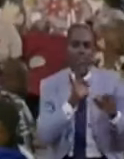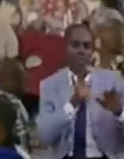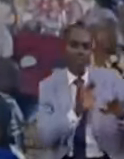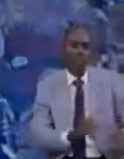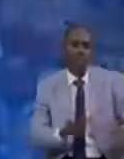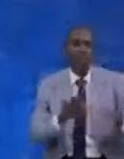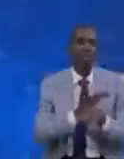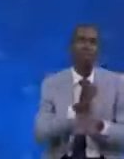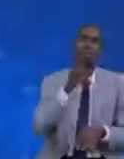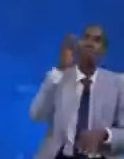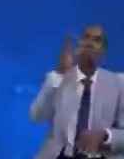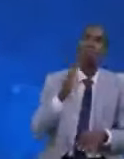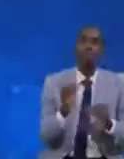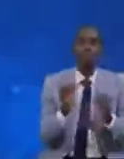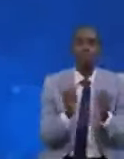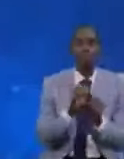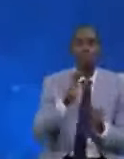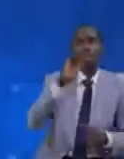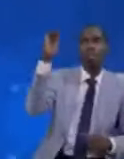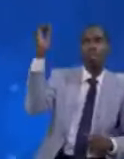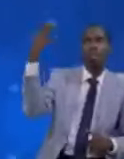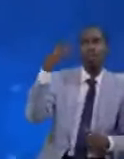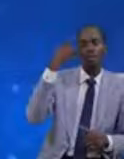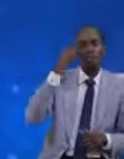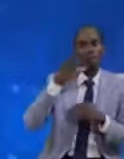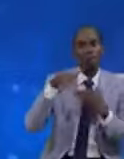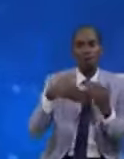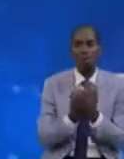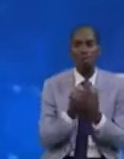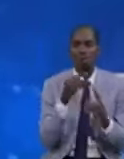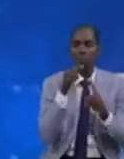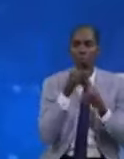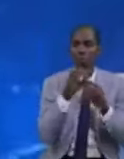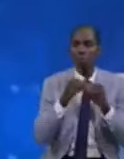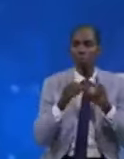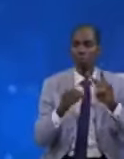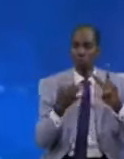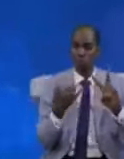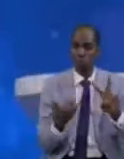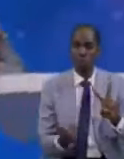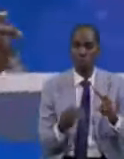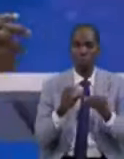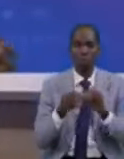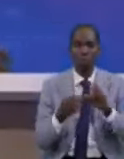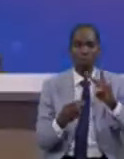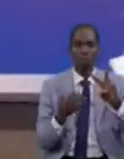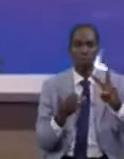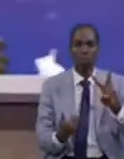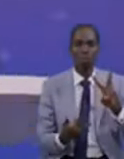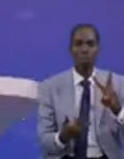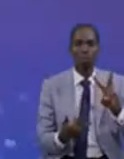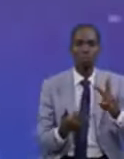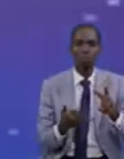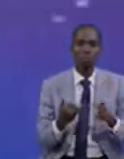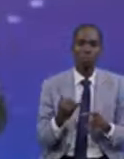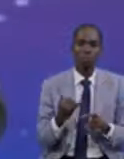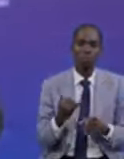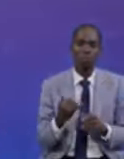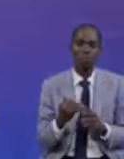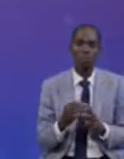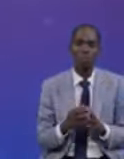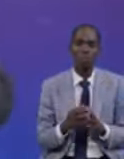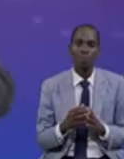grâce pour tous 2è point maintenant 2è point c'est Multiple grâce et